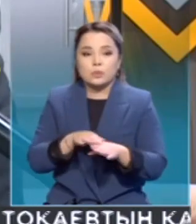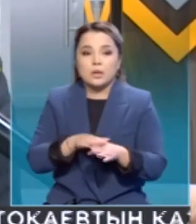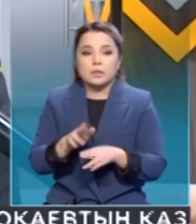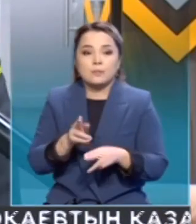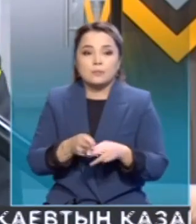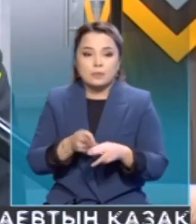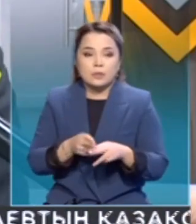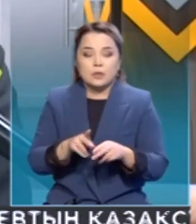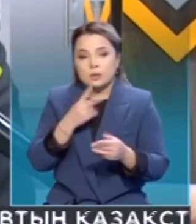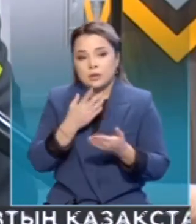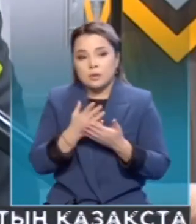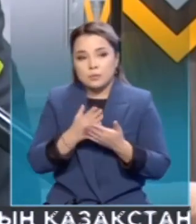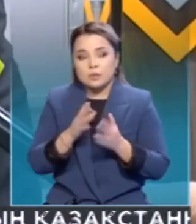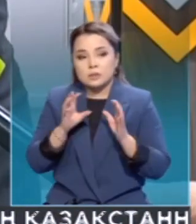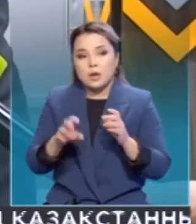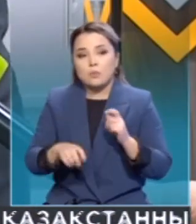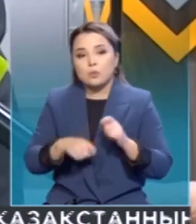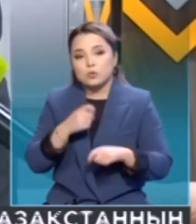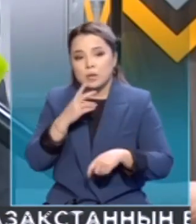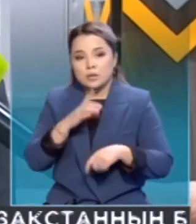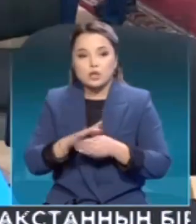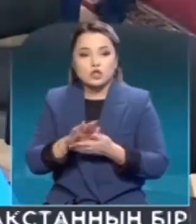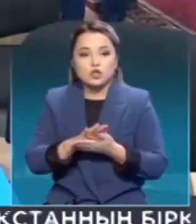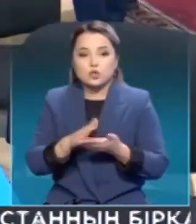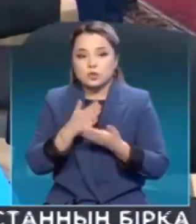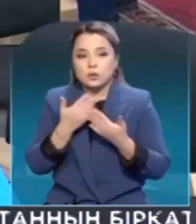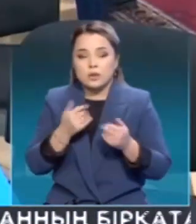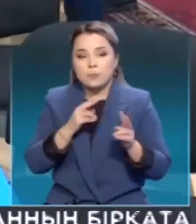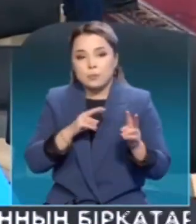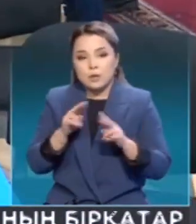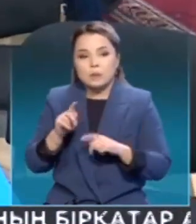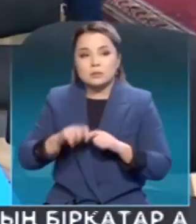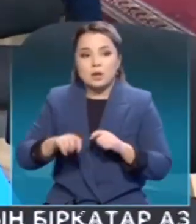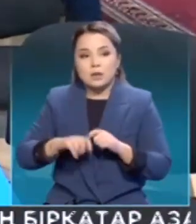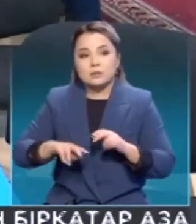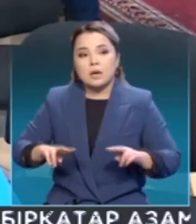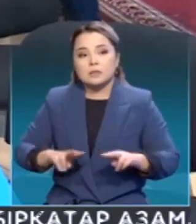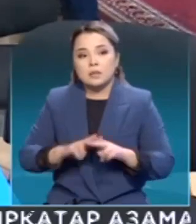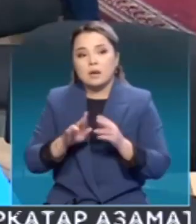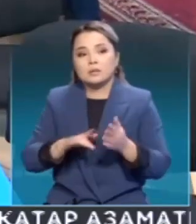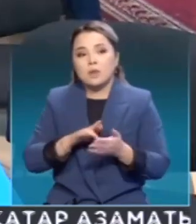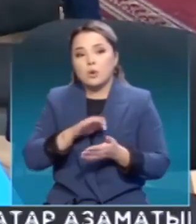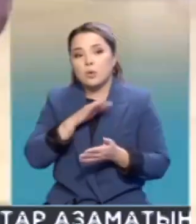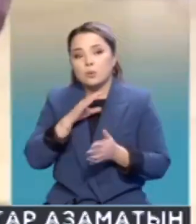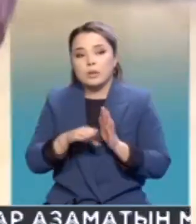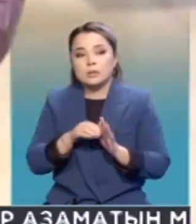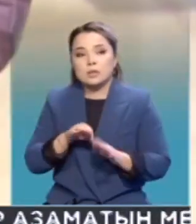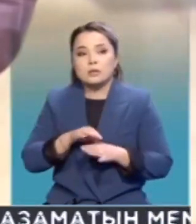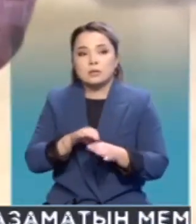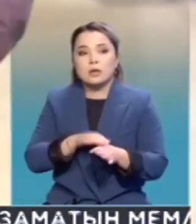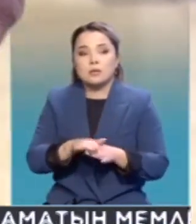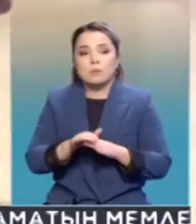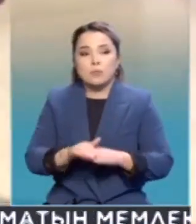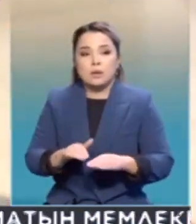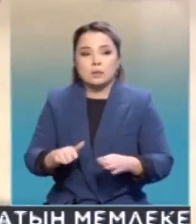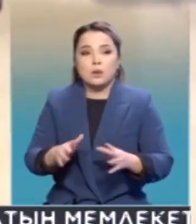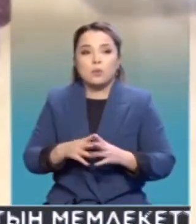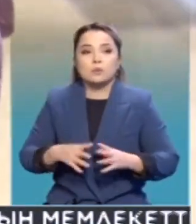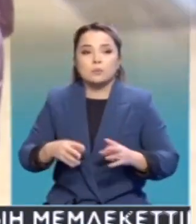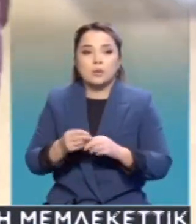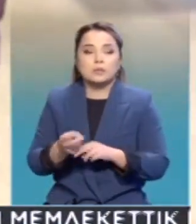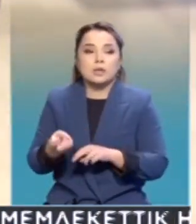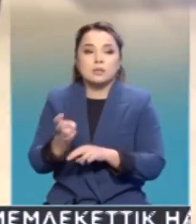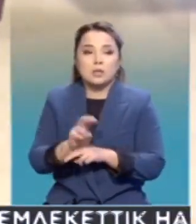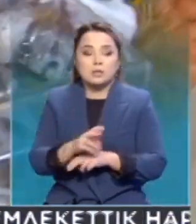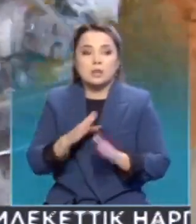кедергі жасайтын заңбұзушылықтар тіркелген жоқ. Байқаушылар бір ғана Астананың өзінде көптеген сайлаушылардың балаларымен, отбасымен келіп дауыс